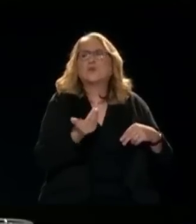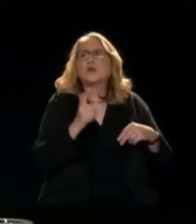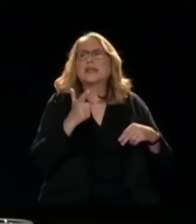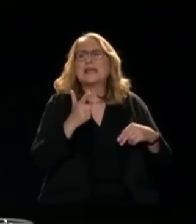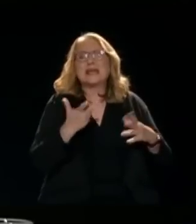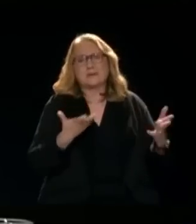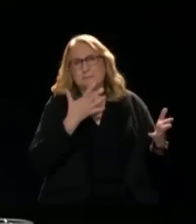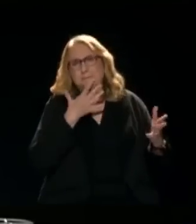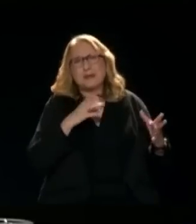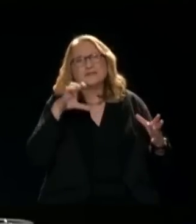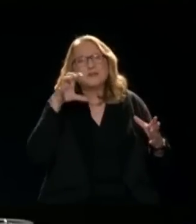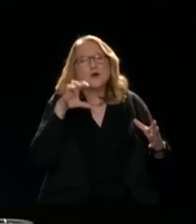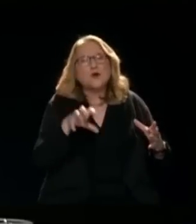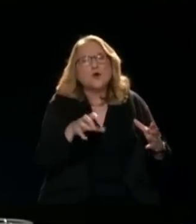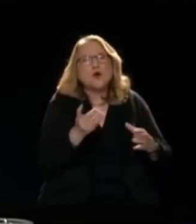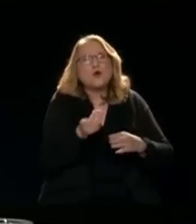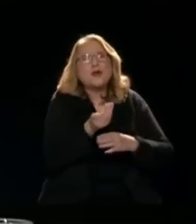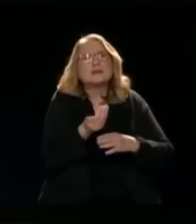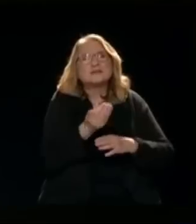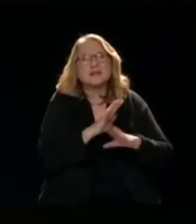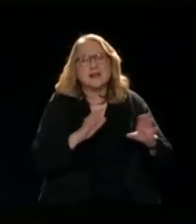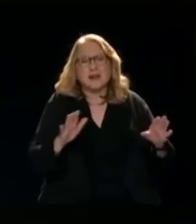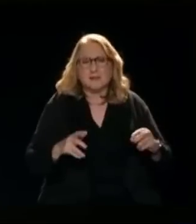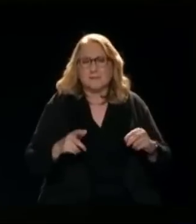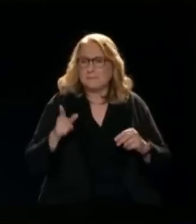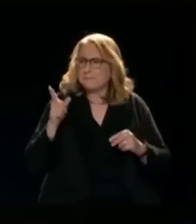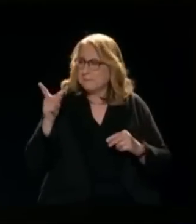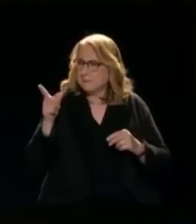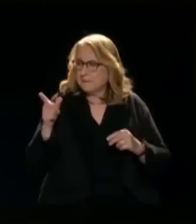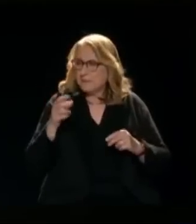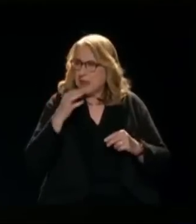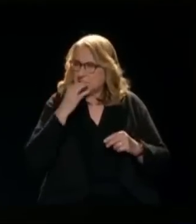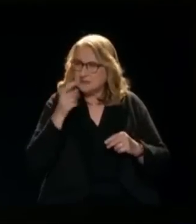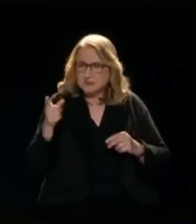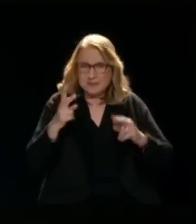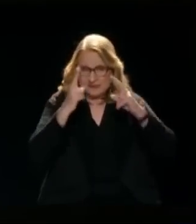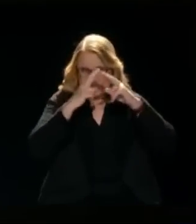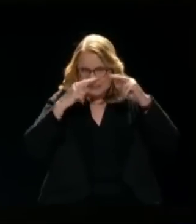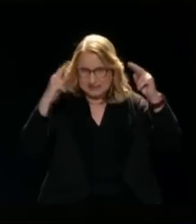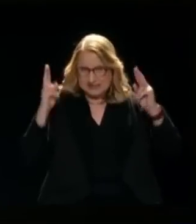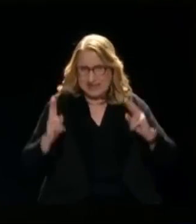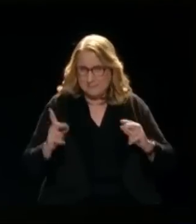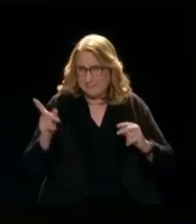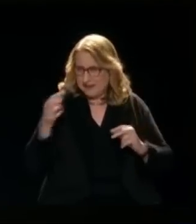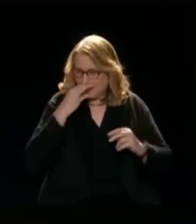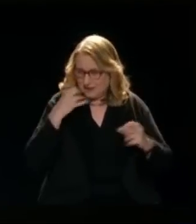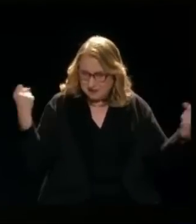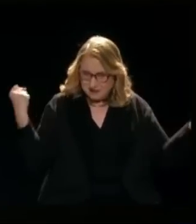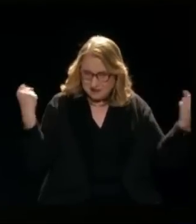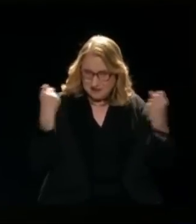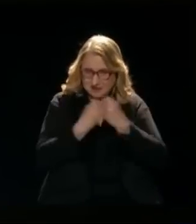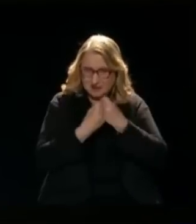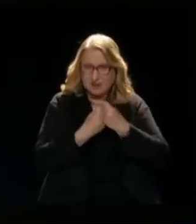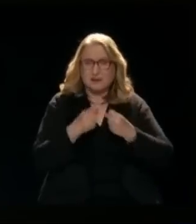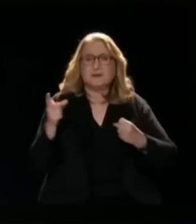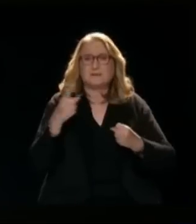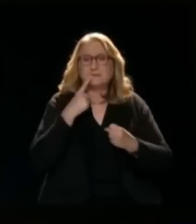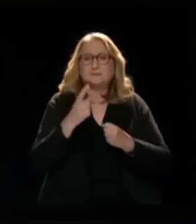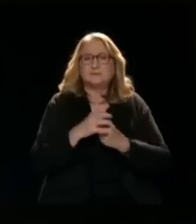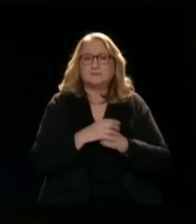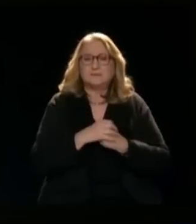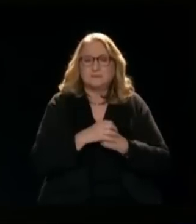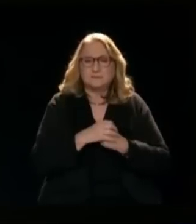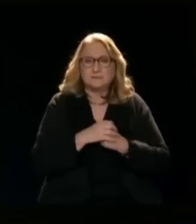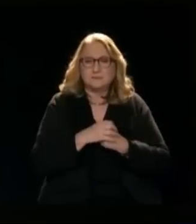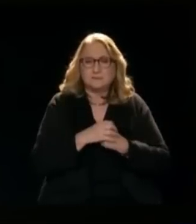πολιτικά, αυτό σημαίνει κατάλυση του δημοκρατικού πολιτισμού. Κάνατε μια αναφορά στα Τέμπη, οπότε να κρατηθώ λίγο από αυτό. Πράγματι, πηγαίνουμε στις εκλογές εις